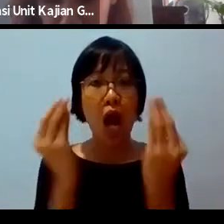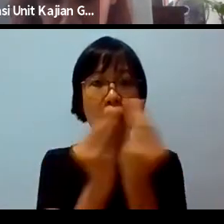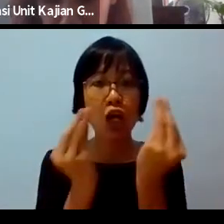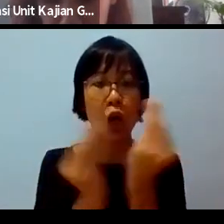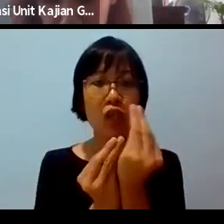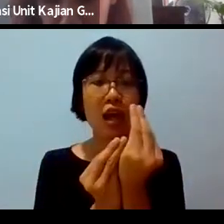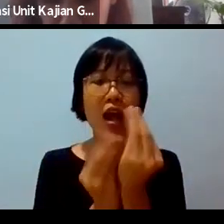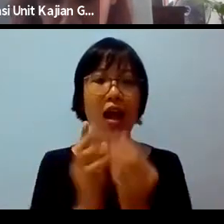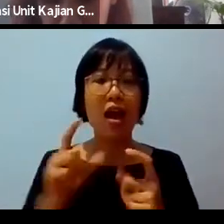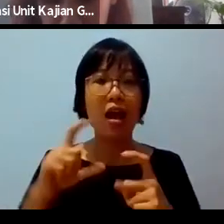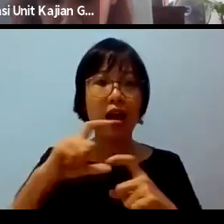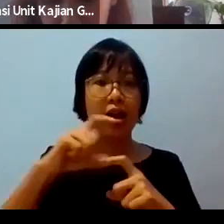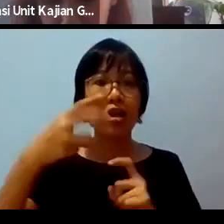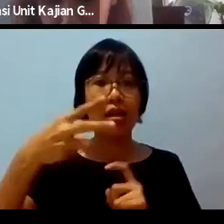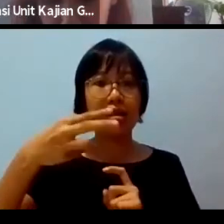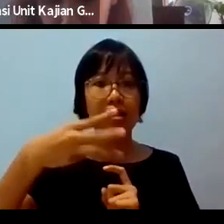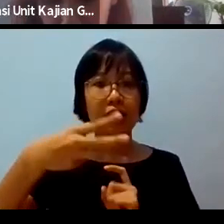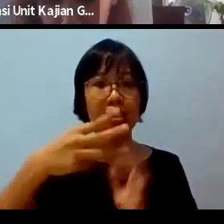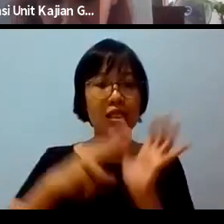digodok, tinggal ketok palu